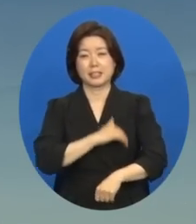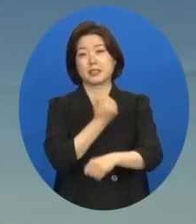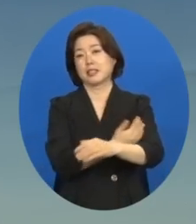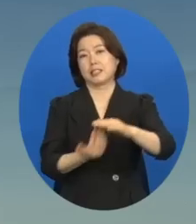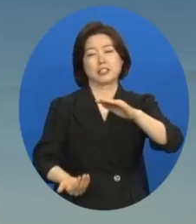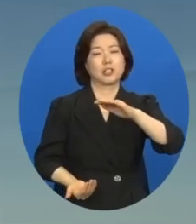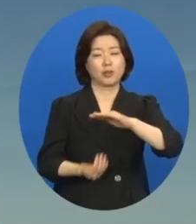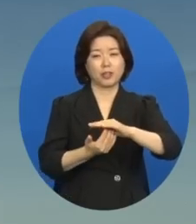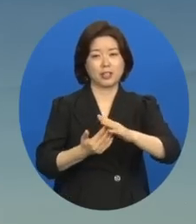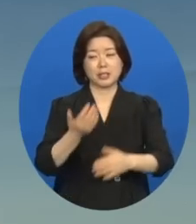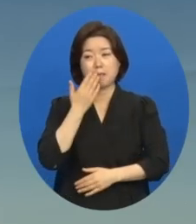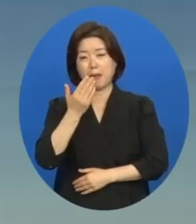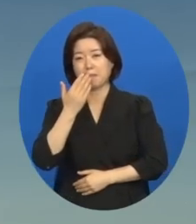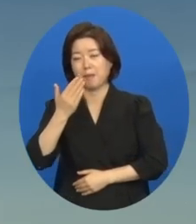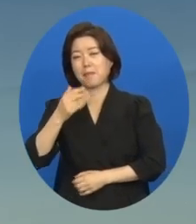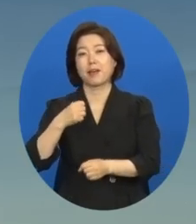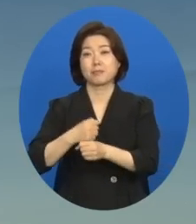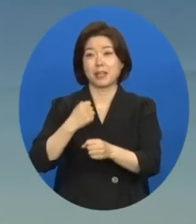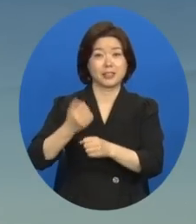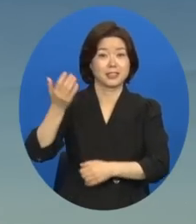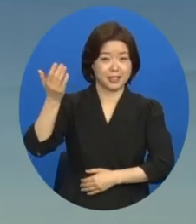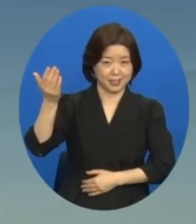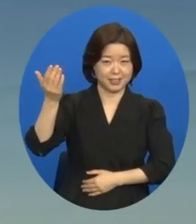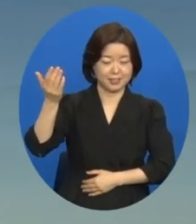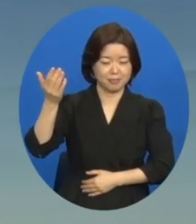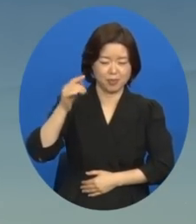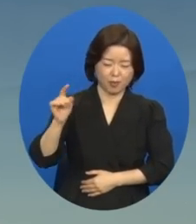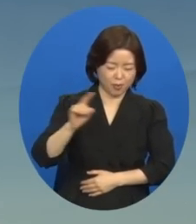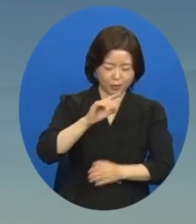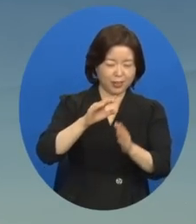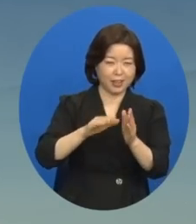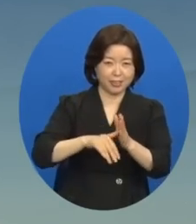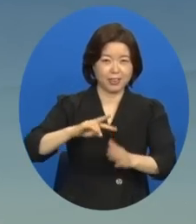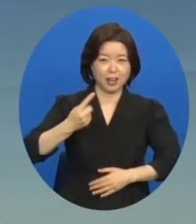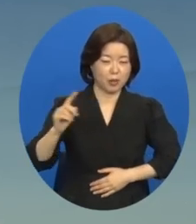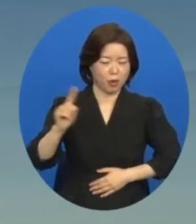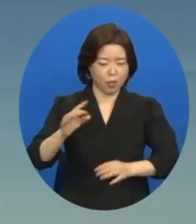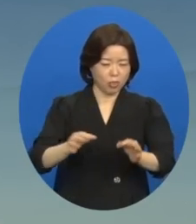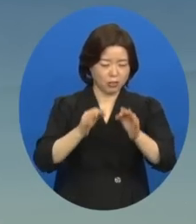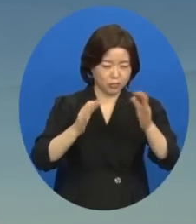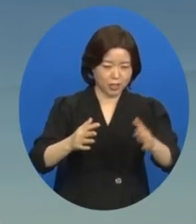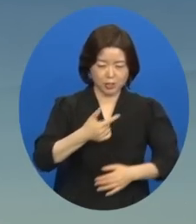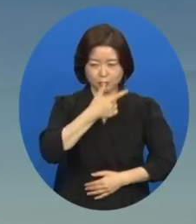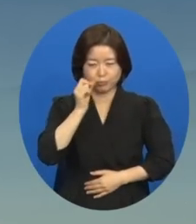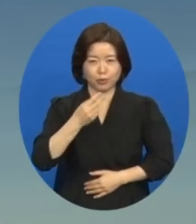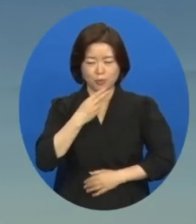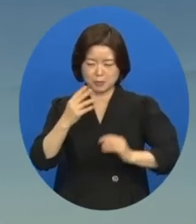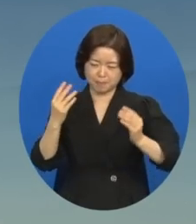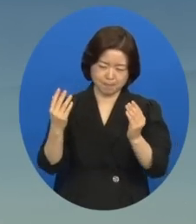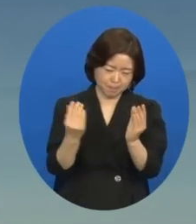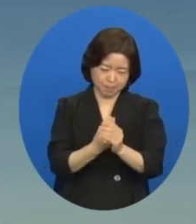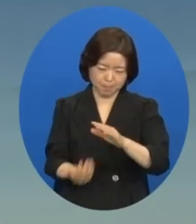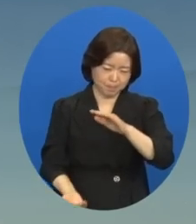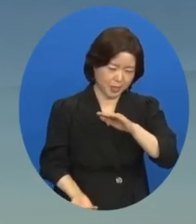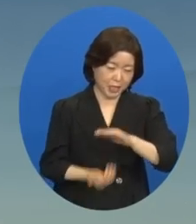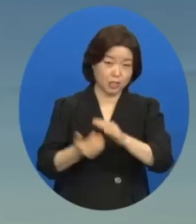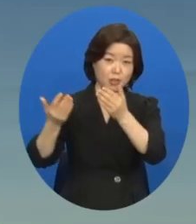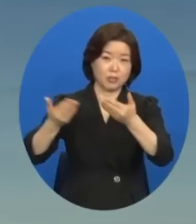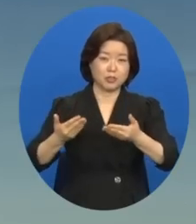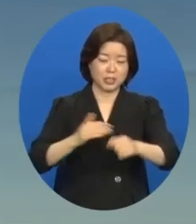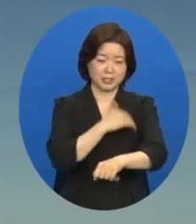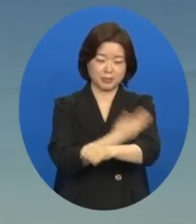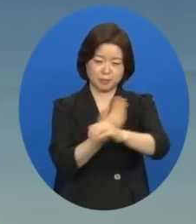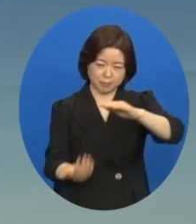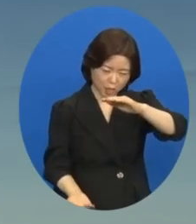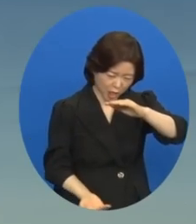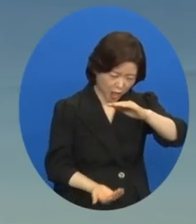전능하심으로 가능하게 하시는 분이 하나님이십니다. 어떠한 때에도 어떠한 순간에도 부족함 없이 완벽하게 이룰 수 있는